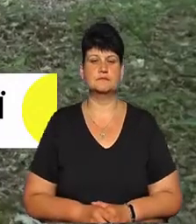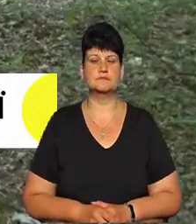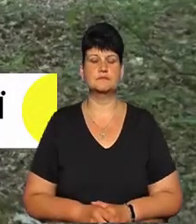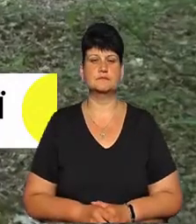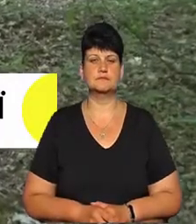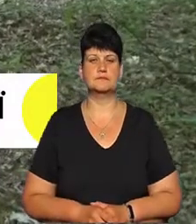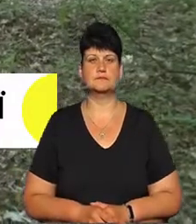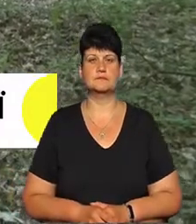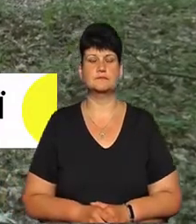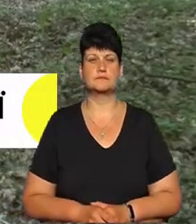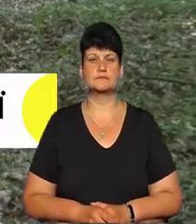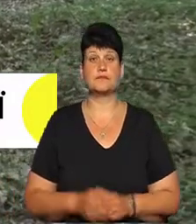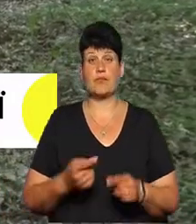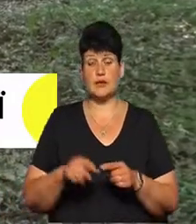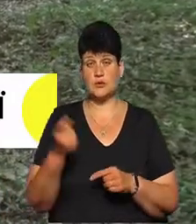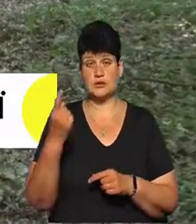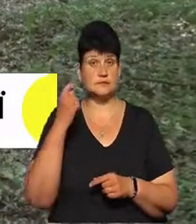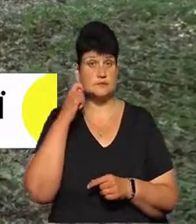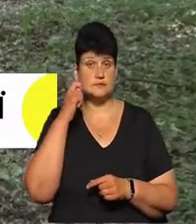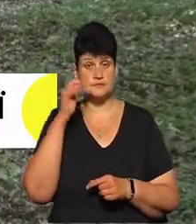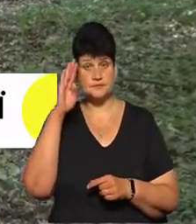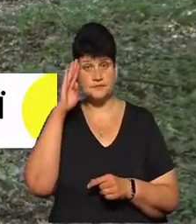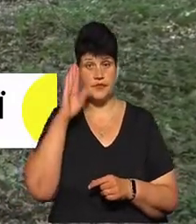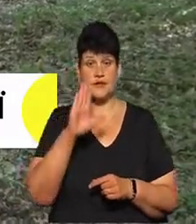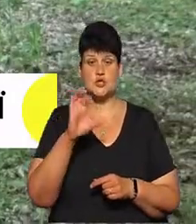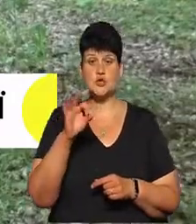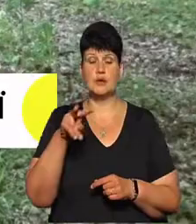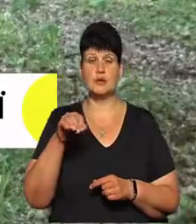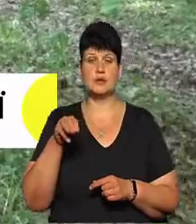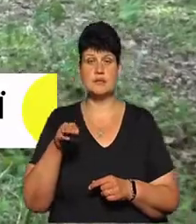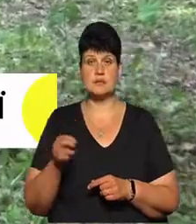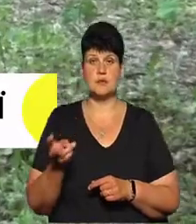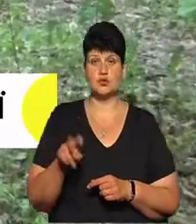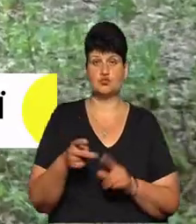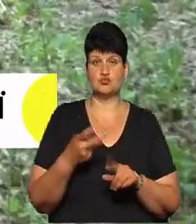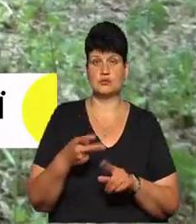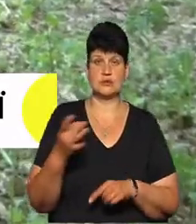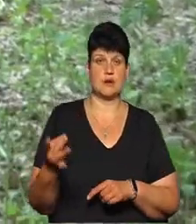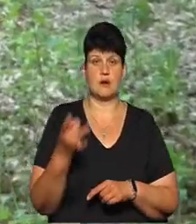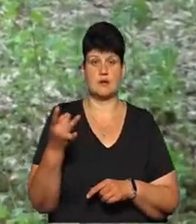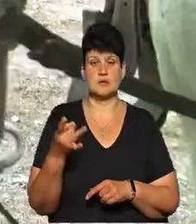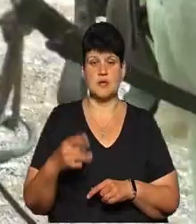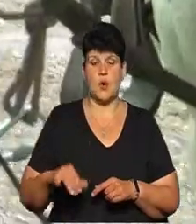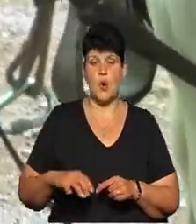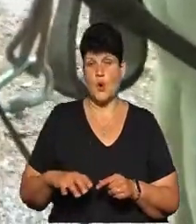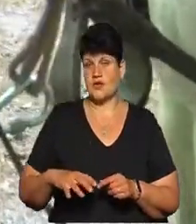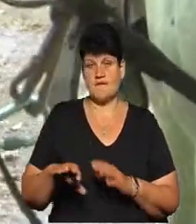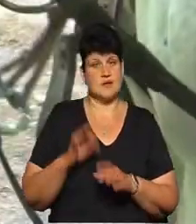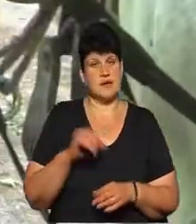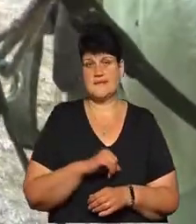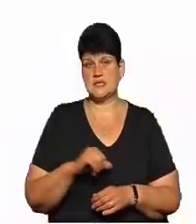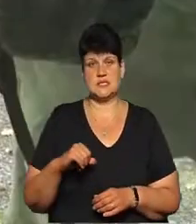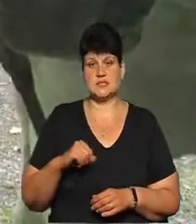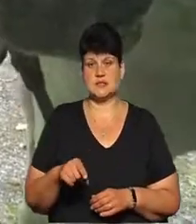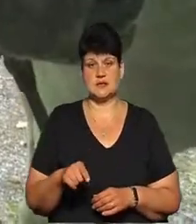А це 11-річний Віктор Солтис. На заняття прийшов удруге. Каже, коня для занять обрав для себе сам. Козак – це